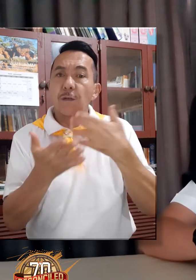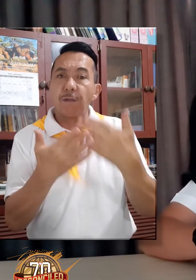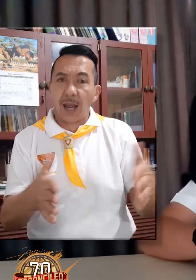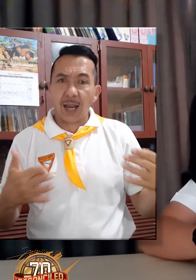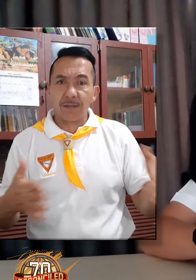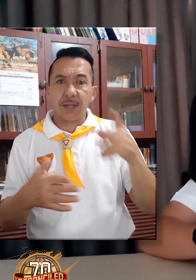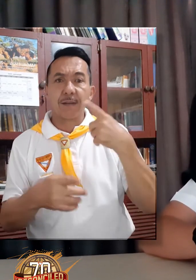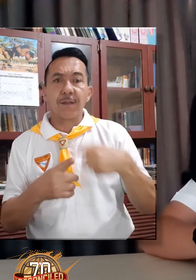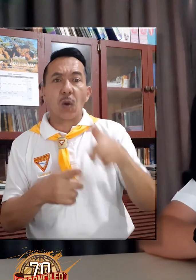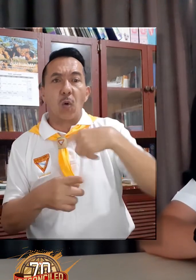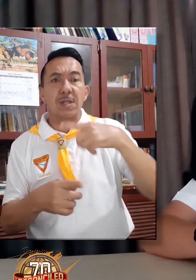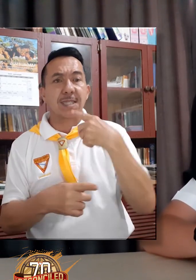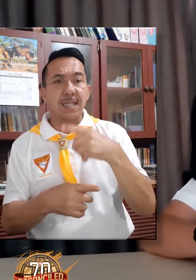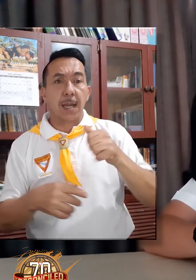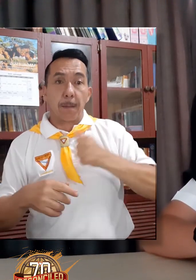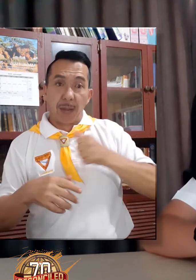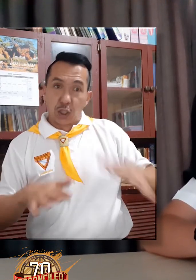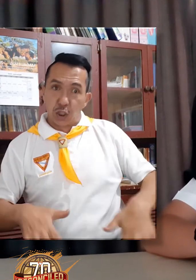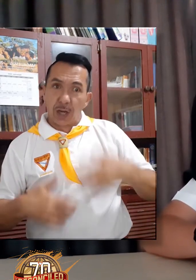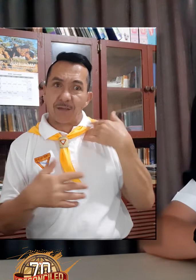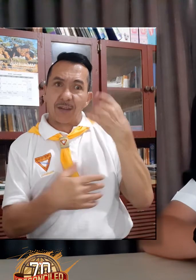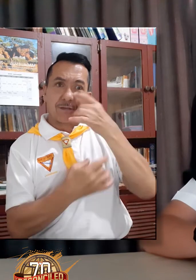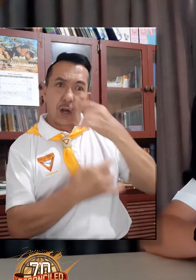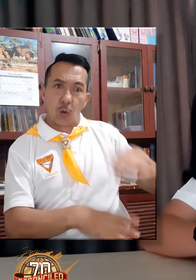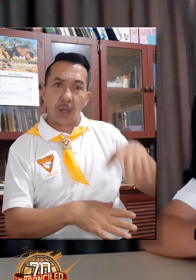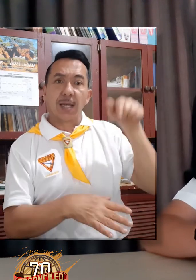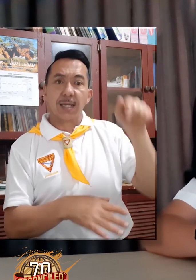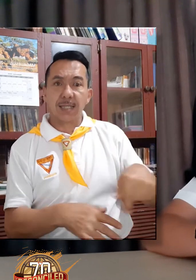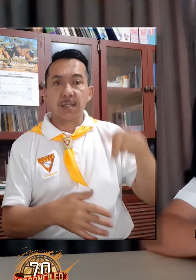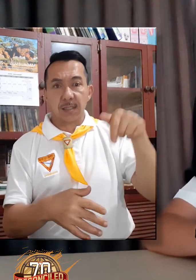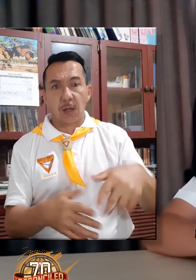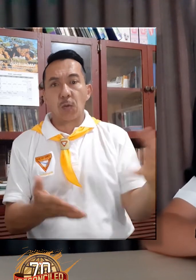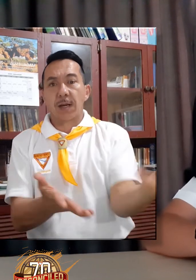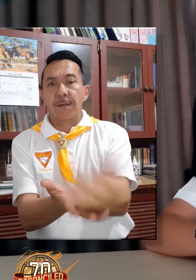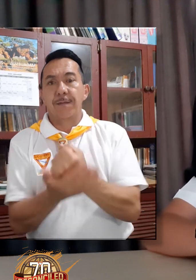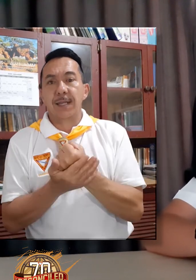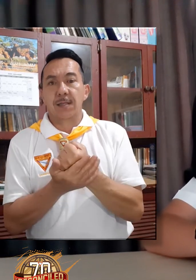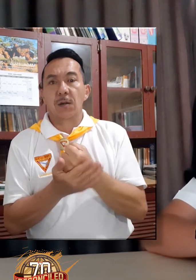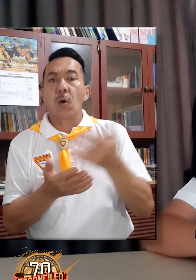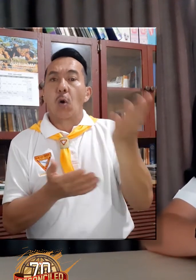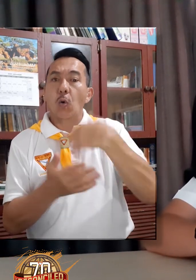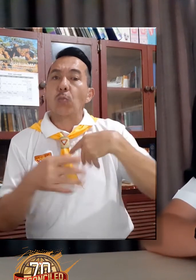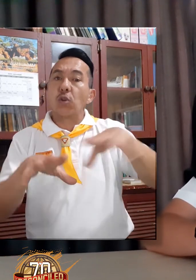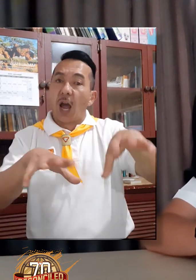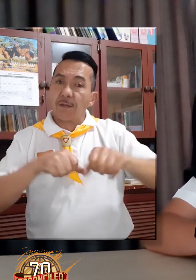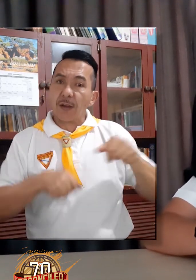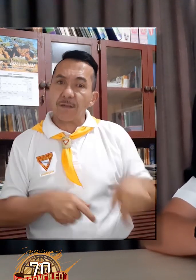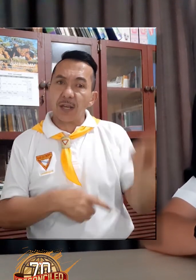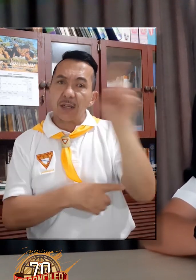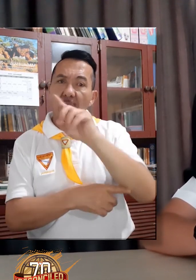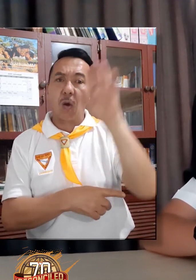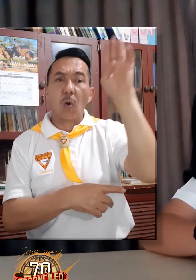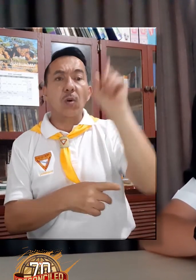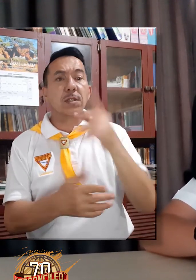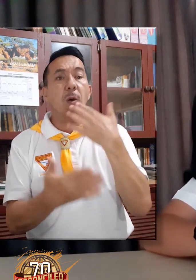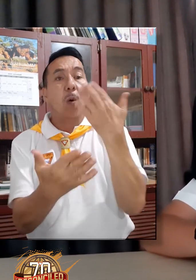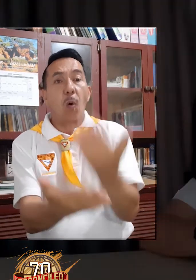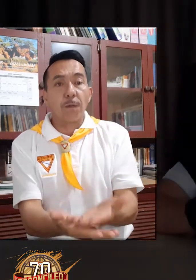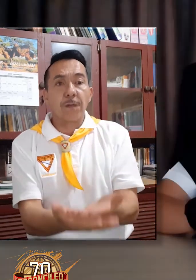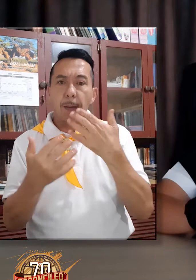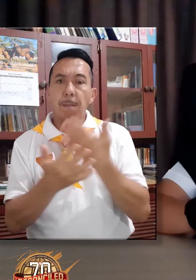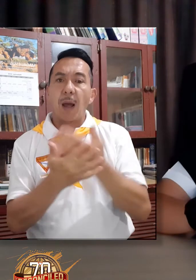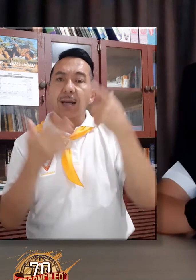en sê, my seun was verlore en is nou gevind. Kom ons aanvaar vandag God se offer om ons te